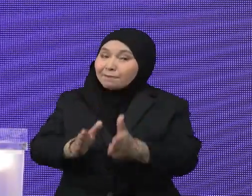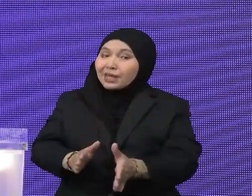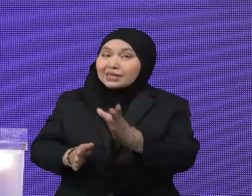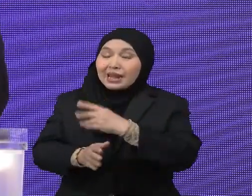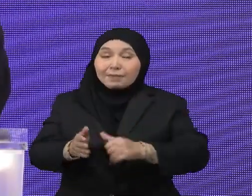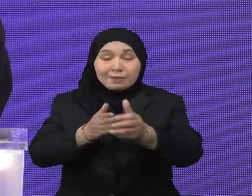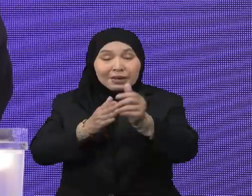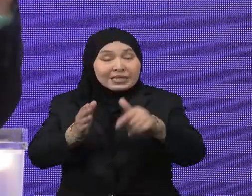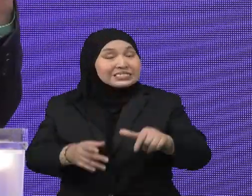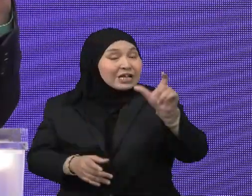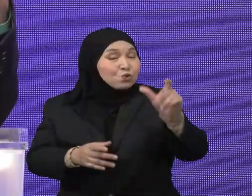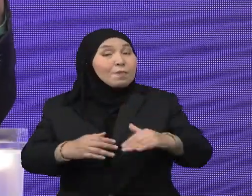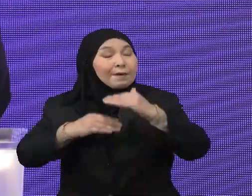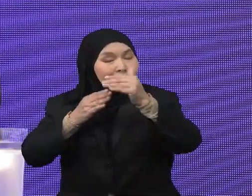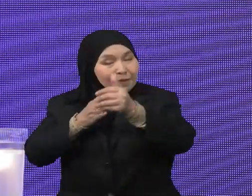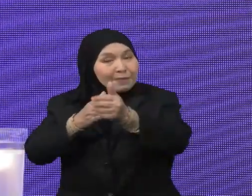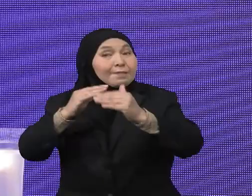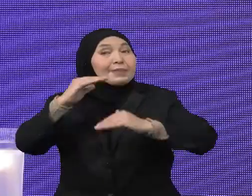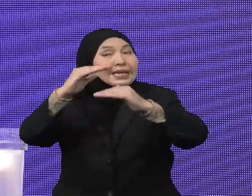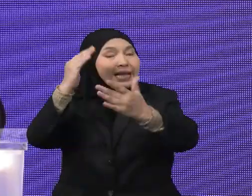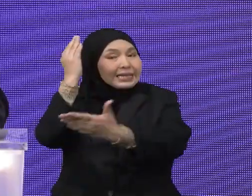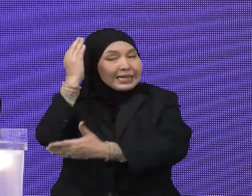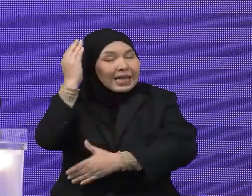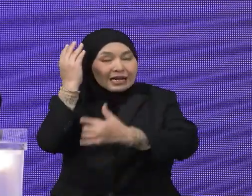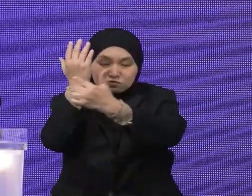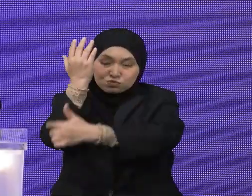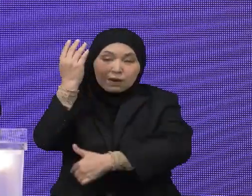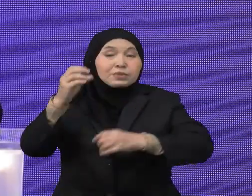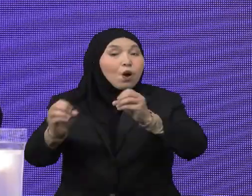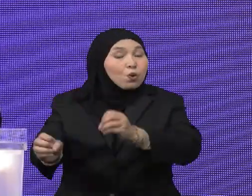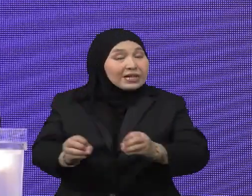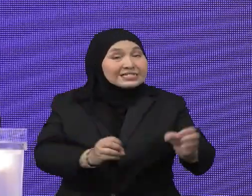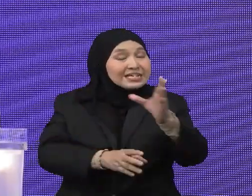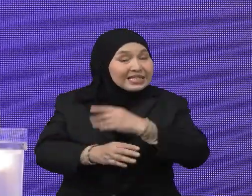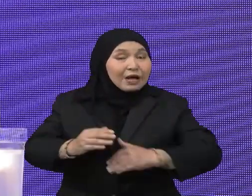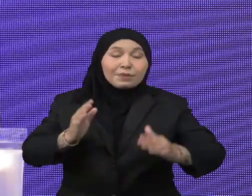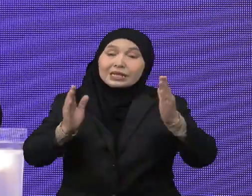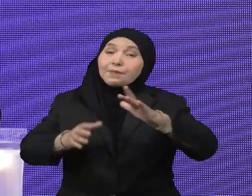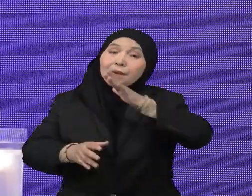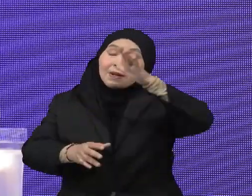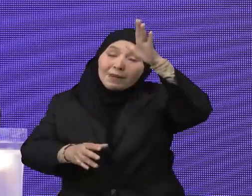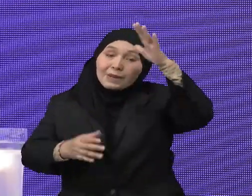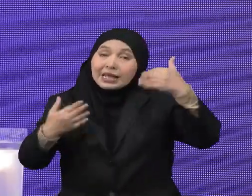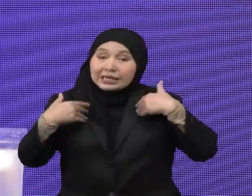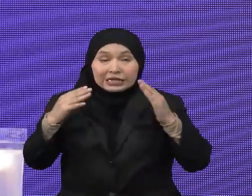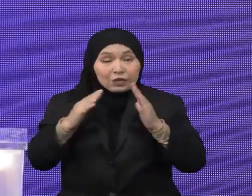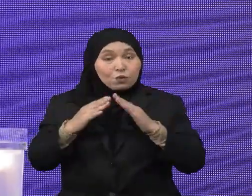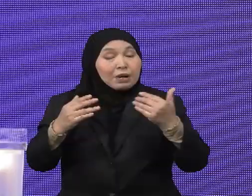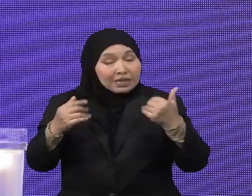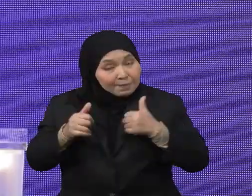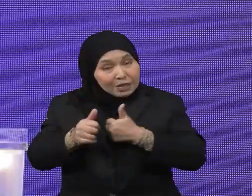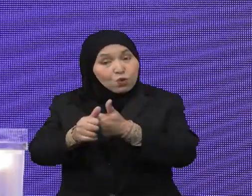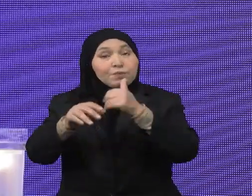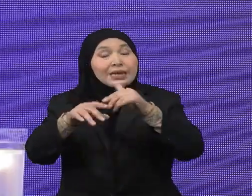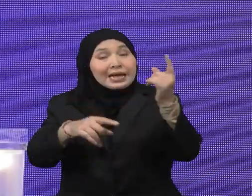ini satu pemimpin di peringkat negara peringkat negeri di peringkat organisasi malah di peringkat Ibu Ayah yang berada di rumah yang mengikuti pada hari ini